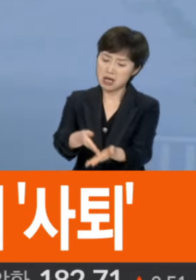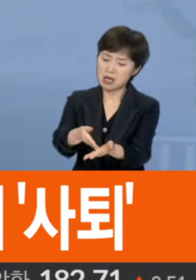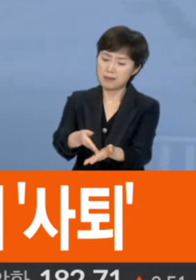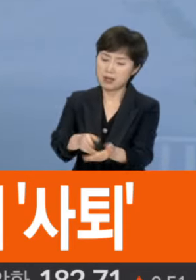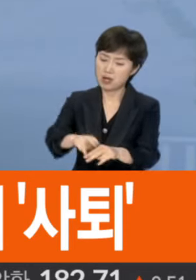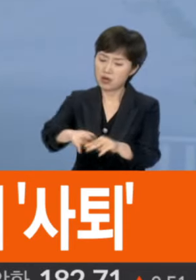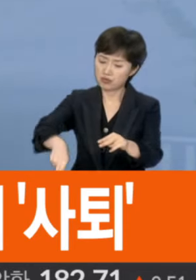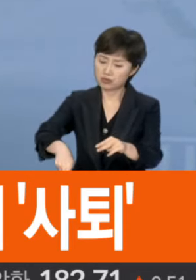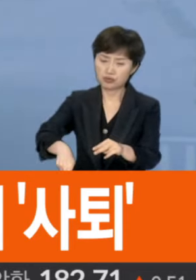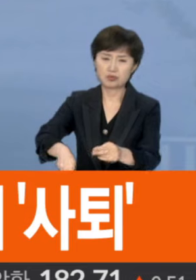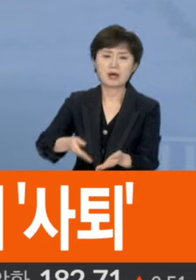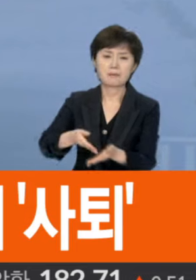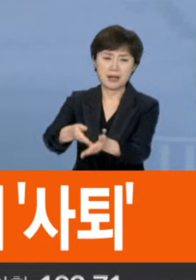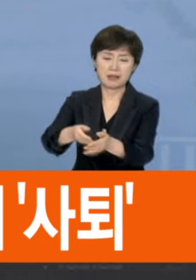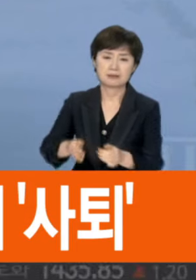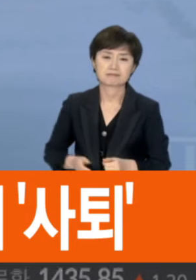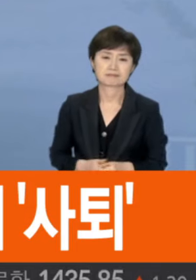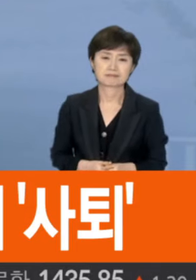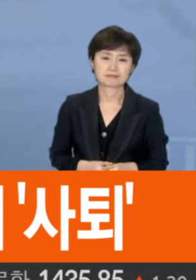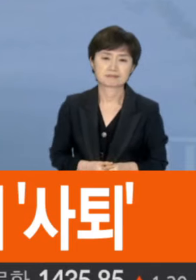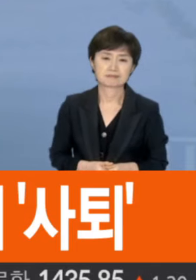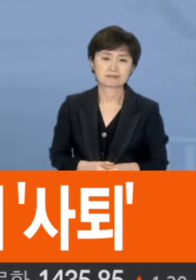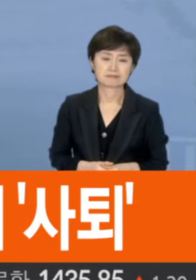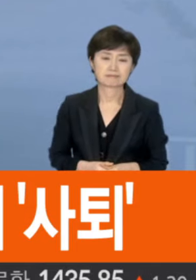사실상 재추천을 요구했습니다.